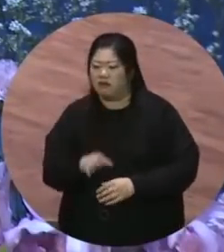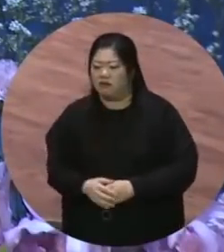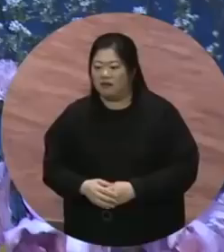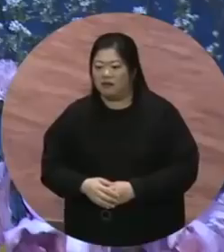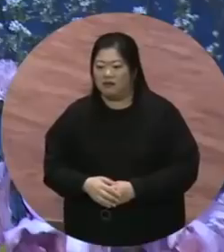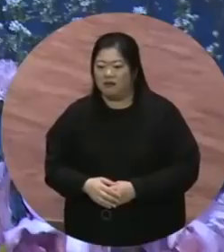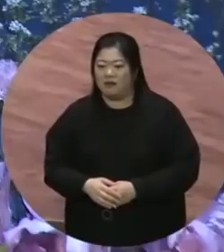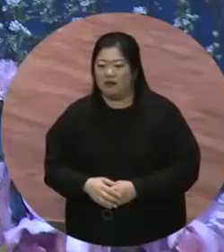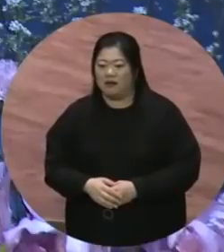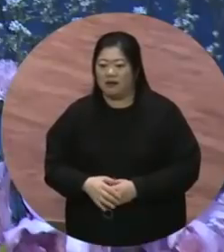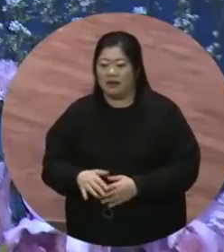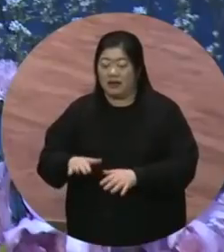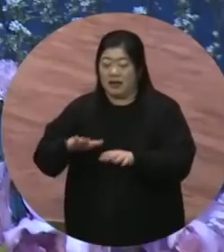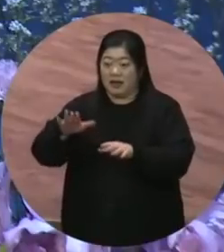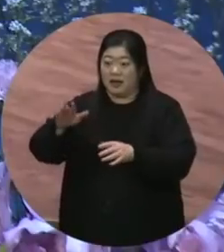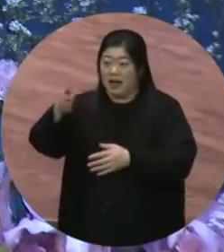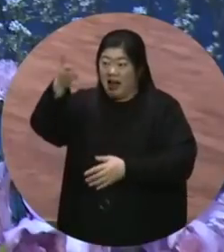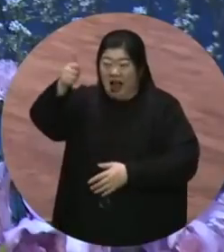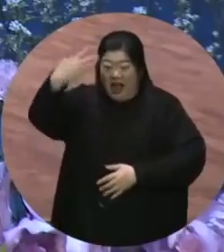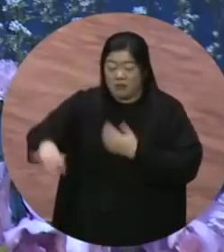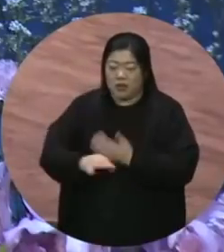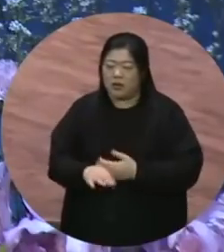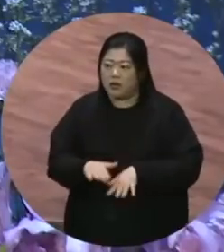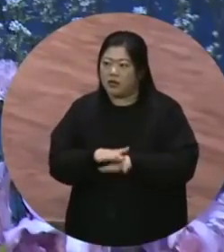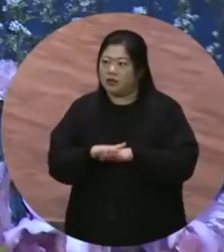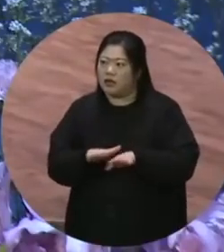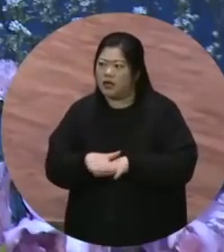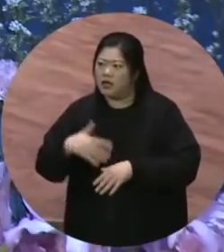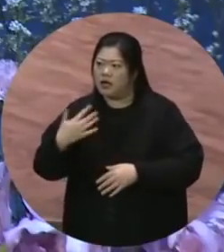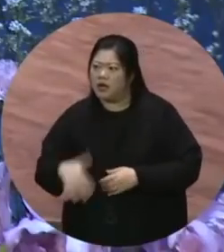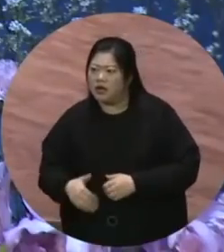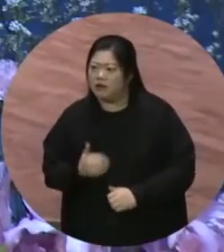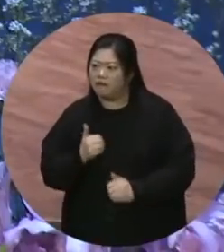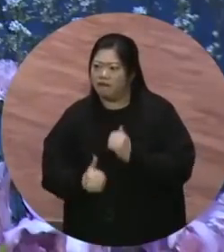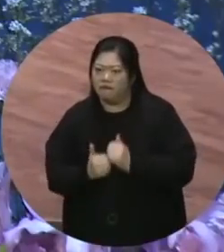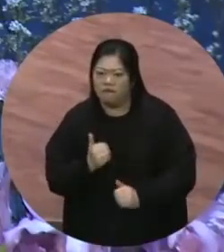자꾸 갈등하게 돼 있어요. 자꾸 시험 오게 돼 있어요.